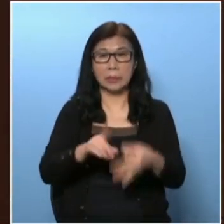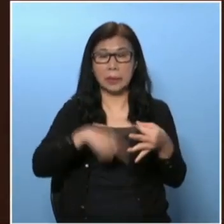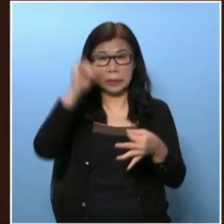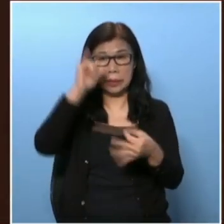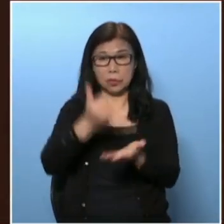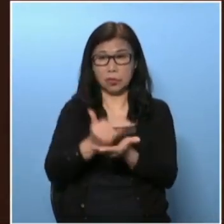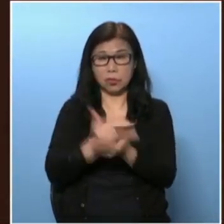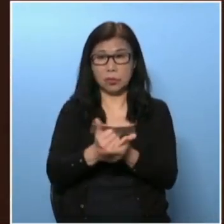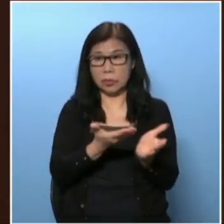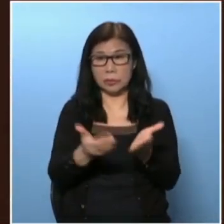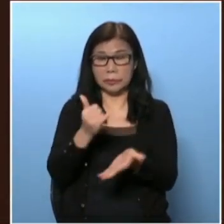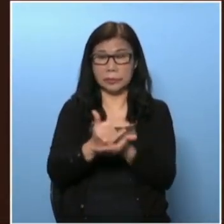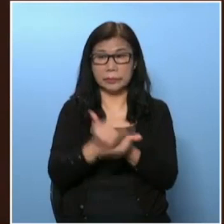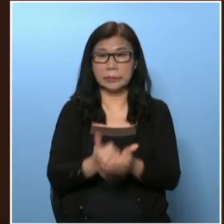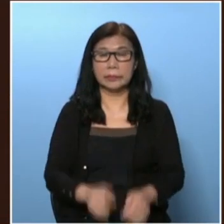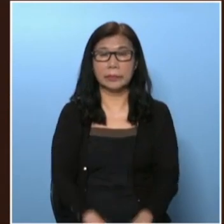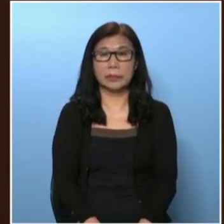請你先坐低，